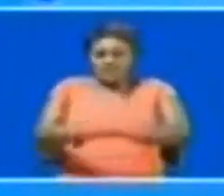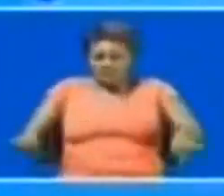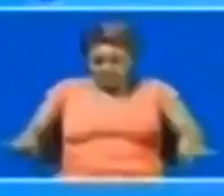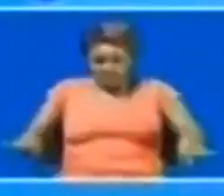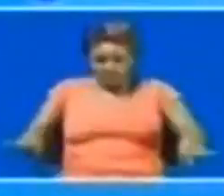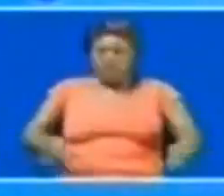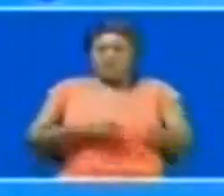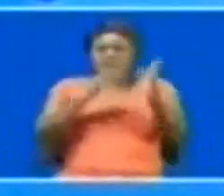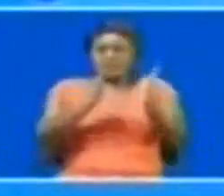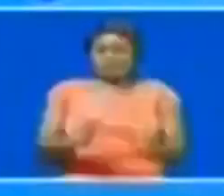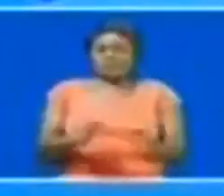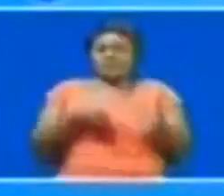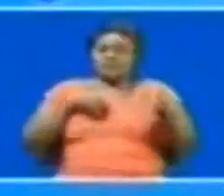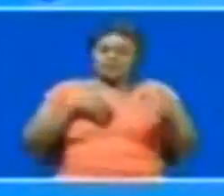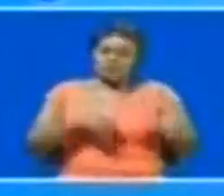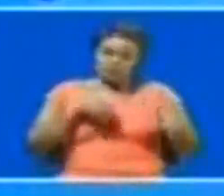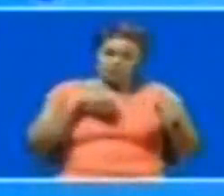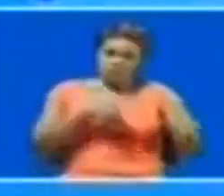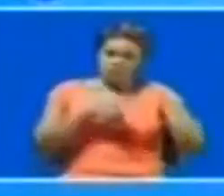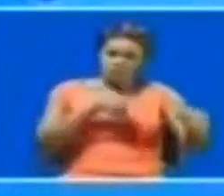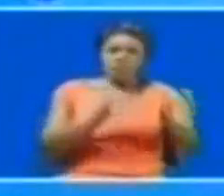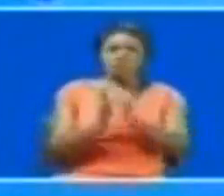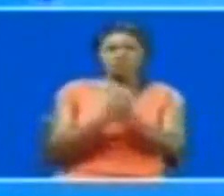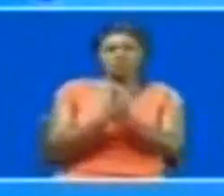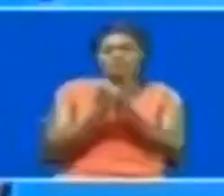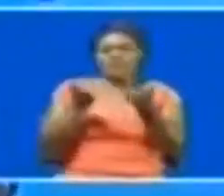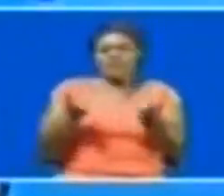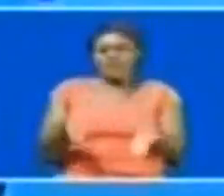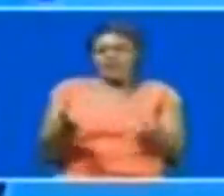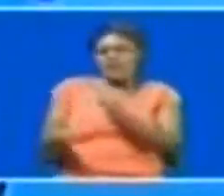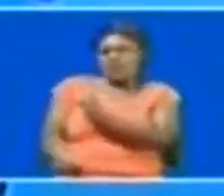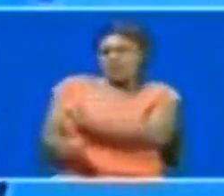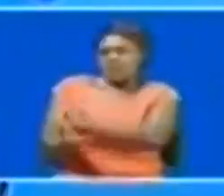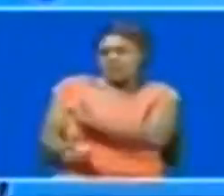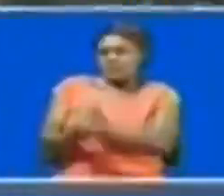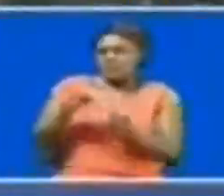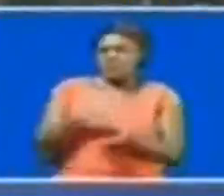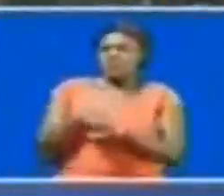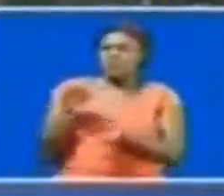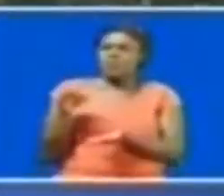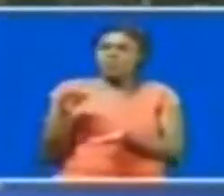Nairobi. Mwanahabari Mark Namaso amekuwa akifuatilia taarifa hiyo na hivi sasa anasimulia zaidi.